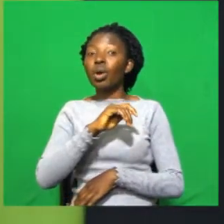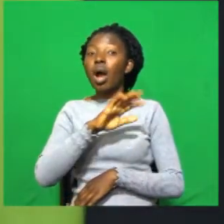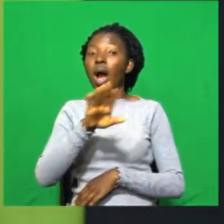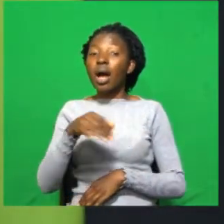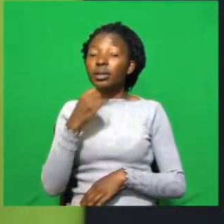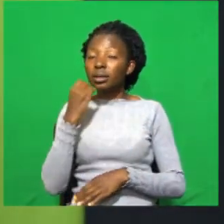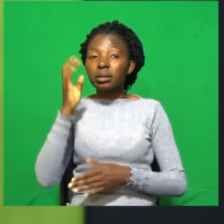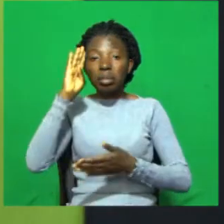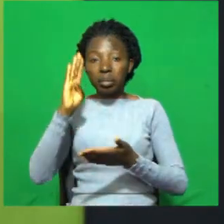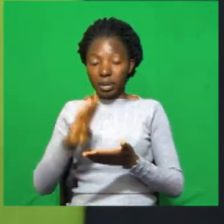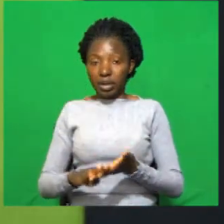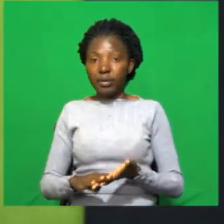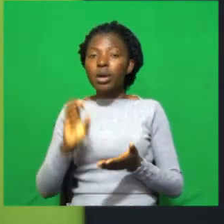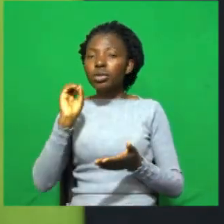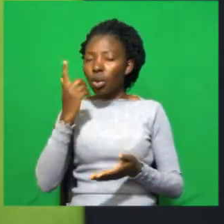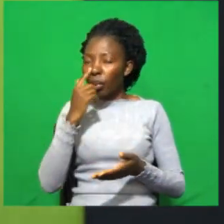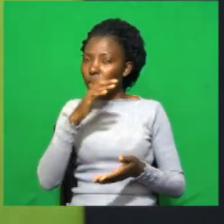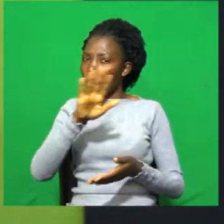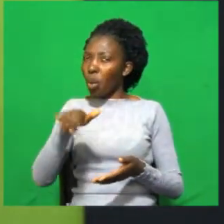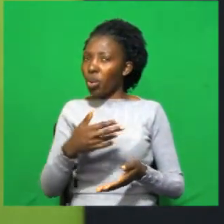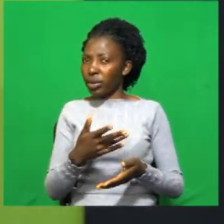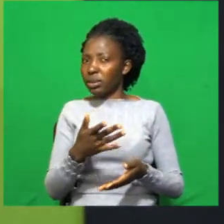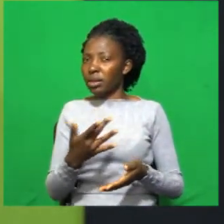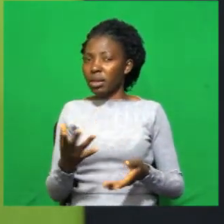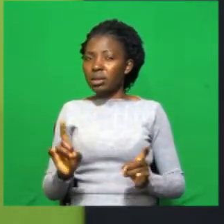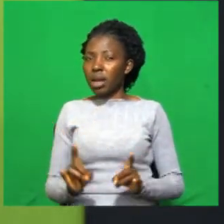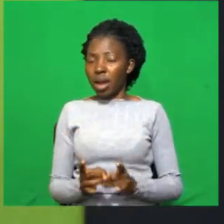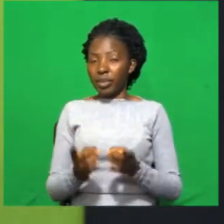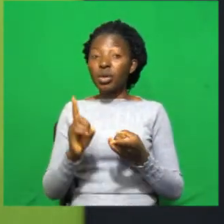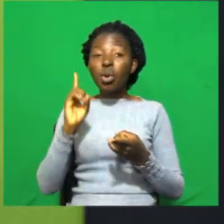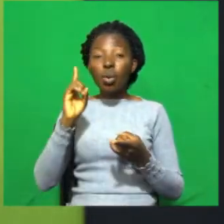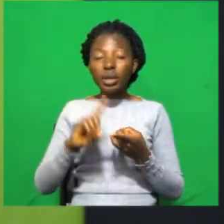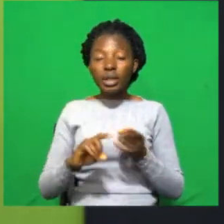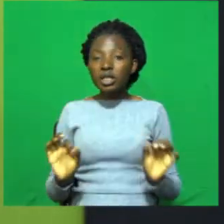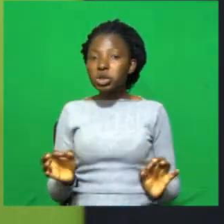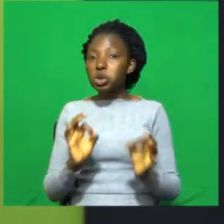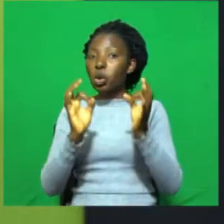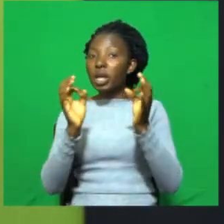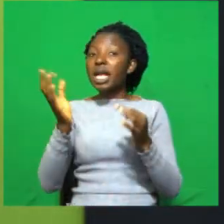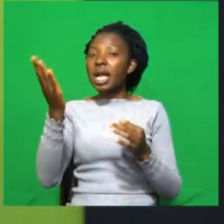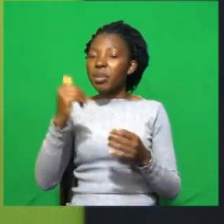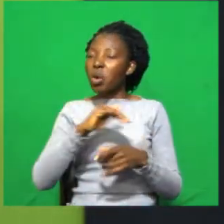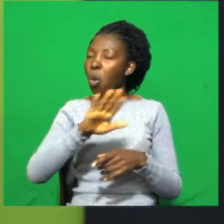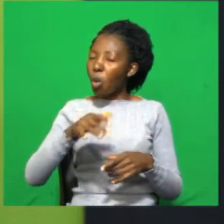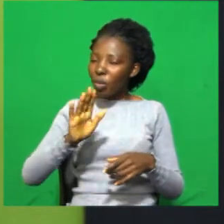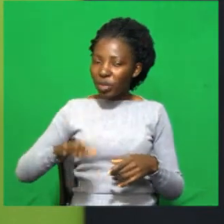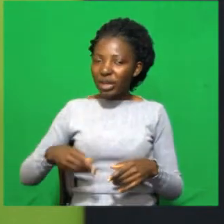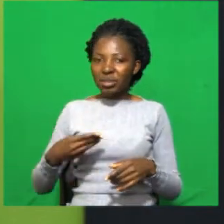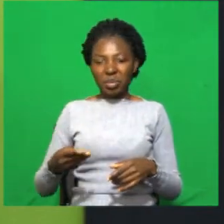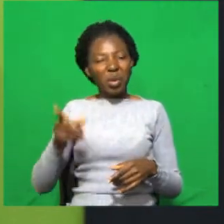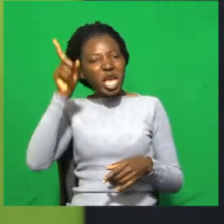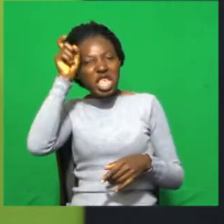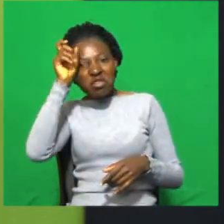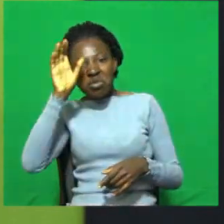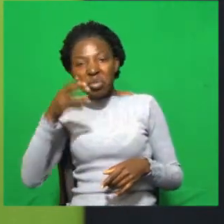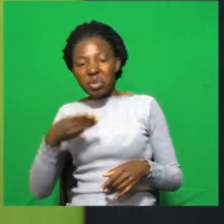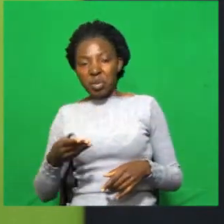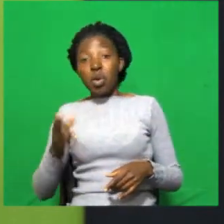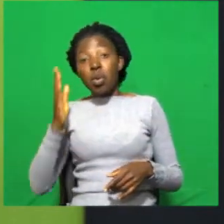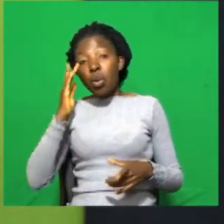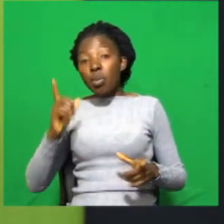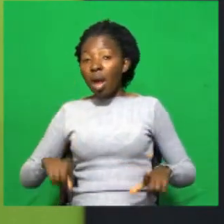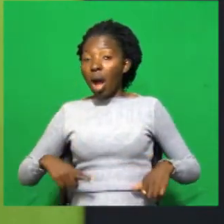ari kungotsanangura kuti pazviri kuitika zvinhu izvi Mwari nekubwinya kwake achiuya, vakaipa kana kuti vatadzi vanenge vari